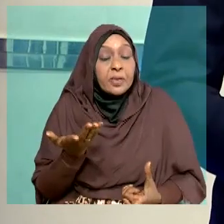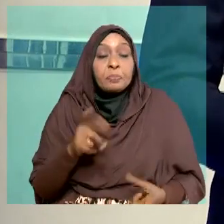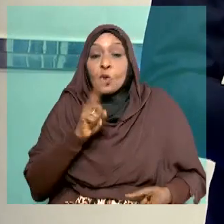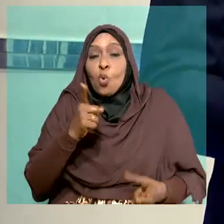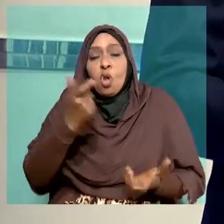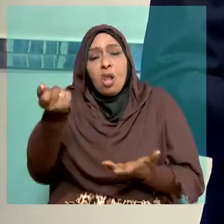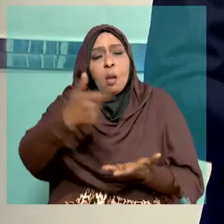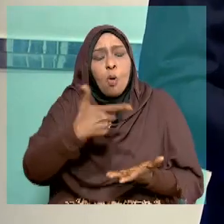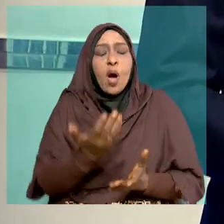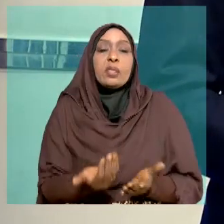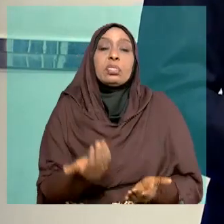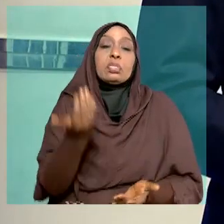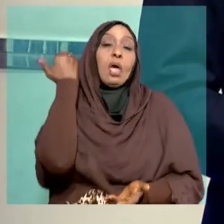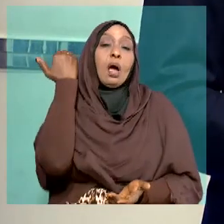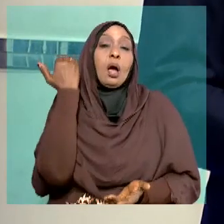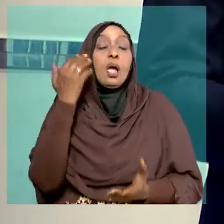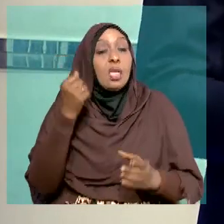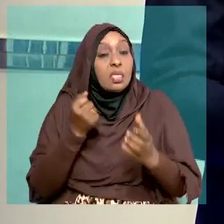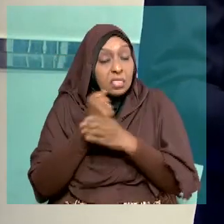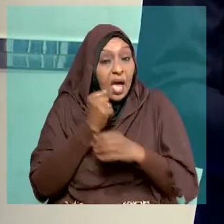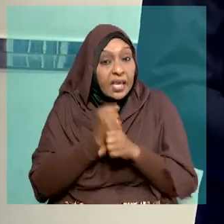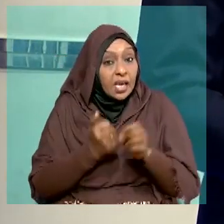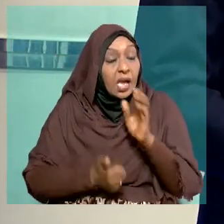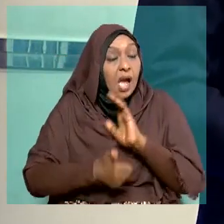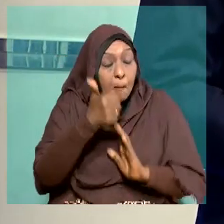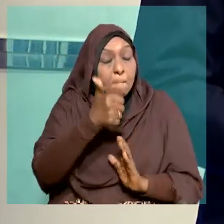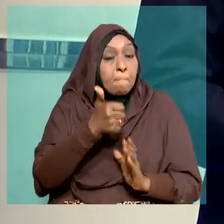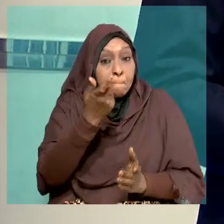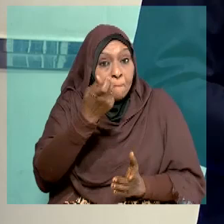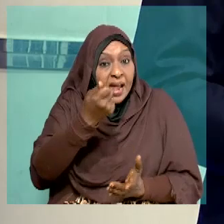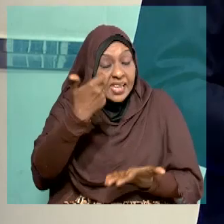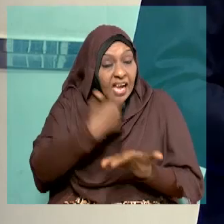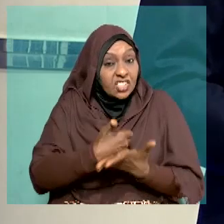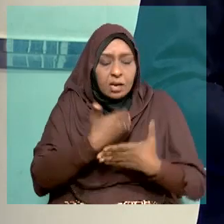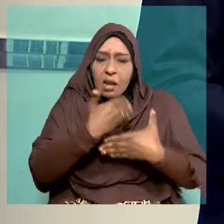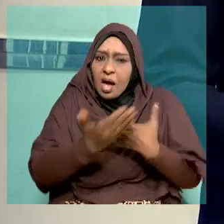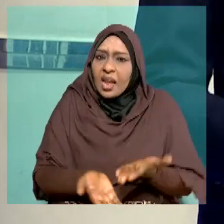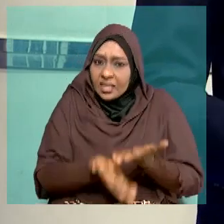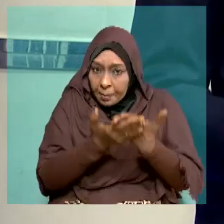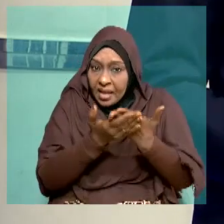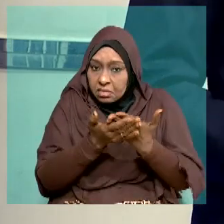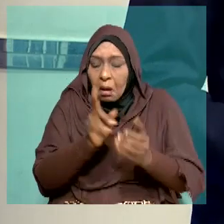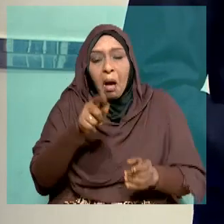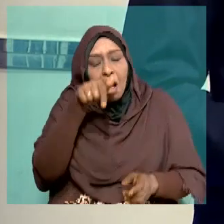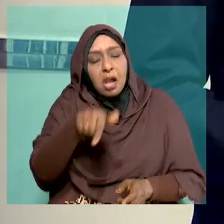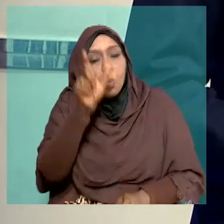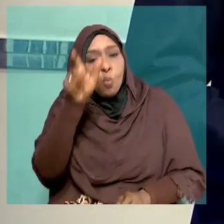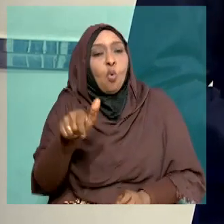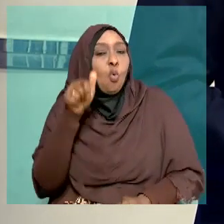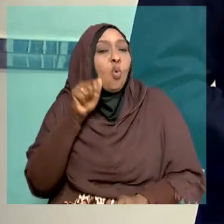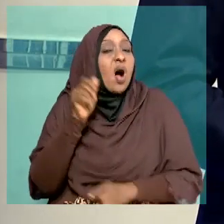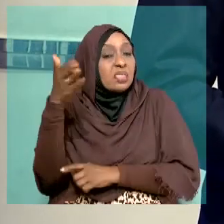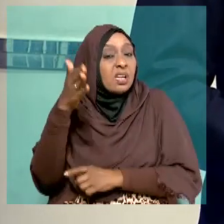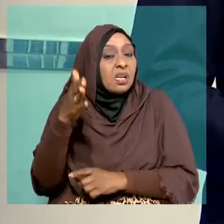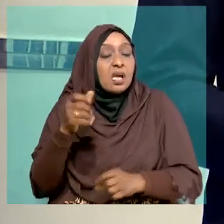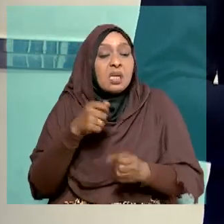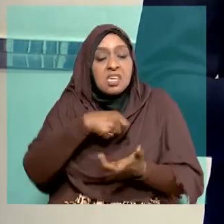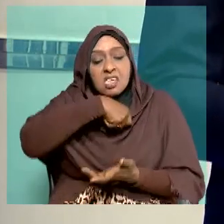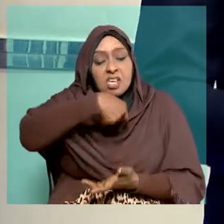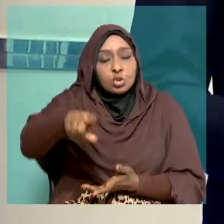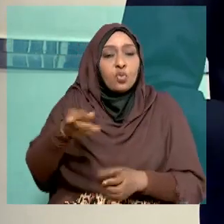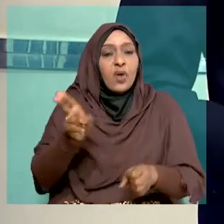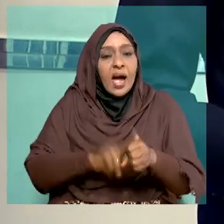الموارد، وبدلا عن تحقيق وفرات مالية لتحسين المرافق الخدمية بات المواطن يصرف